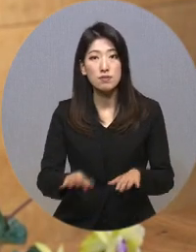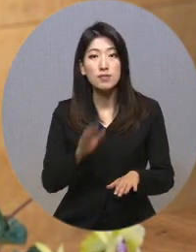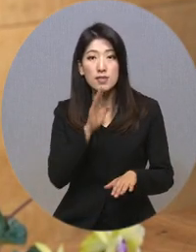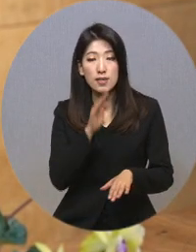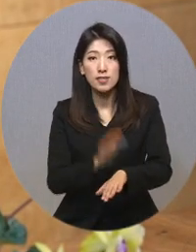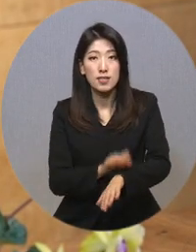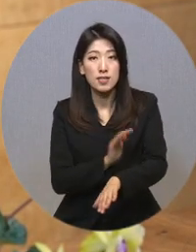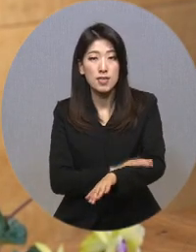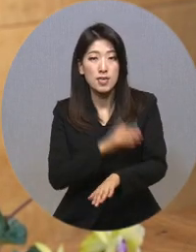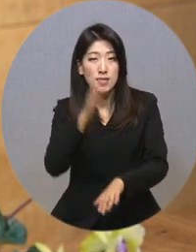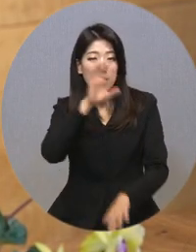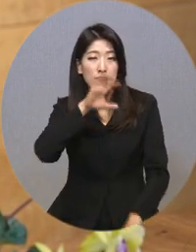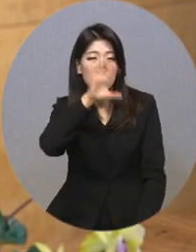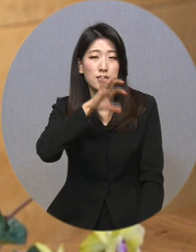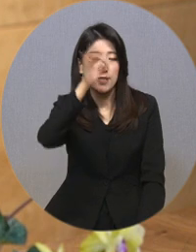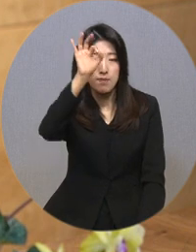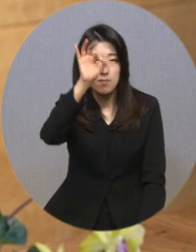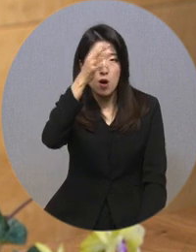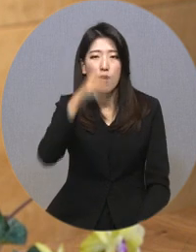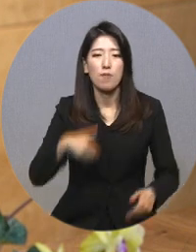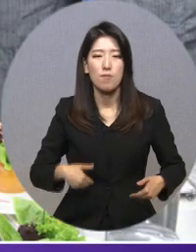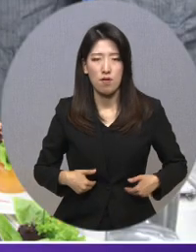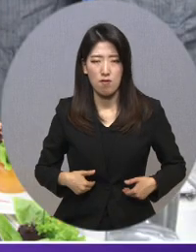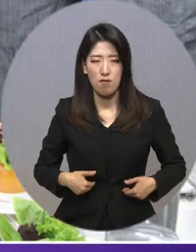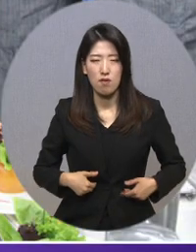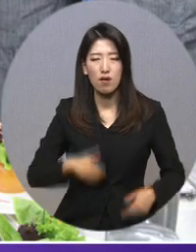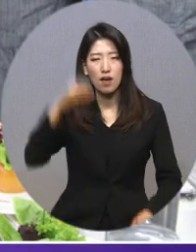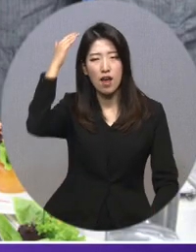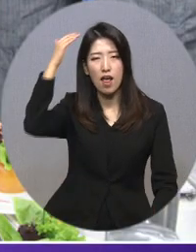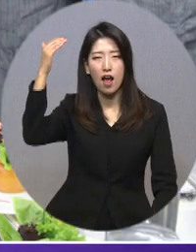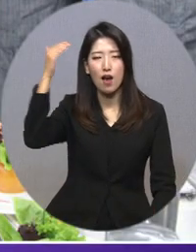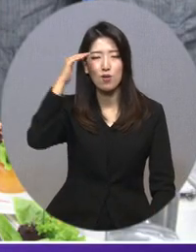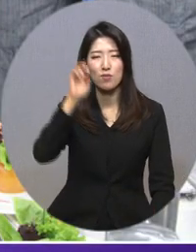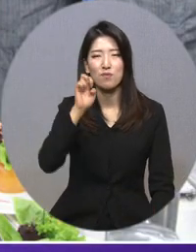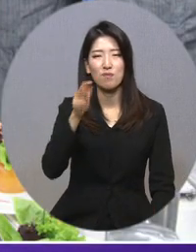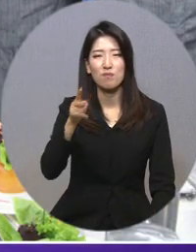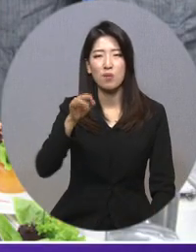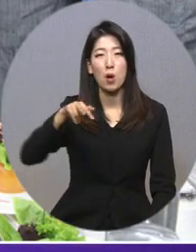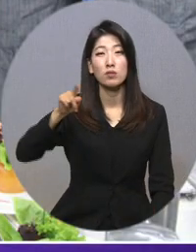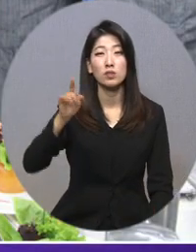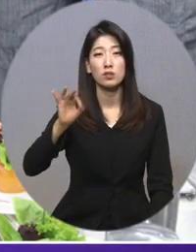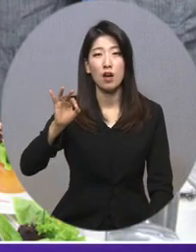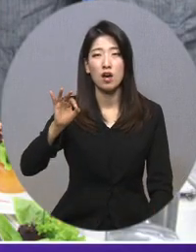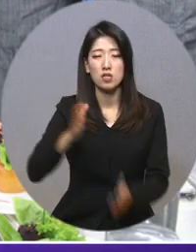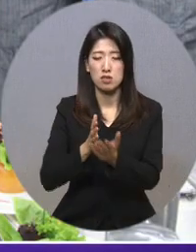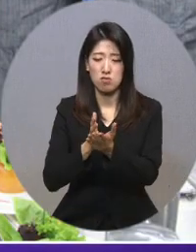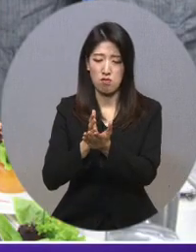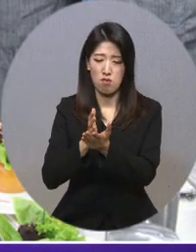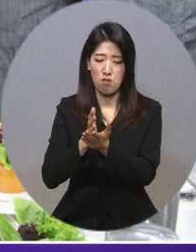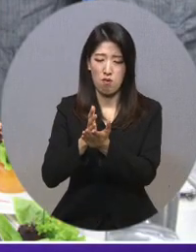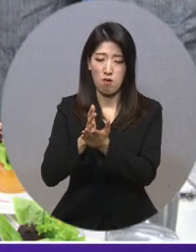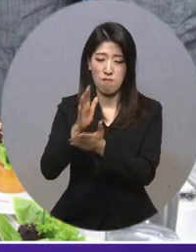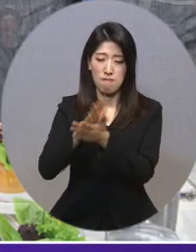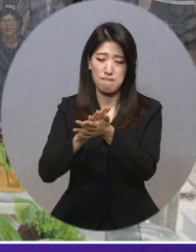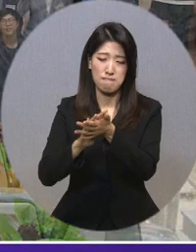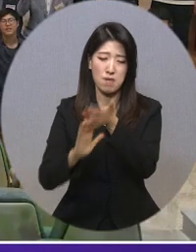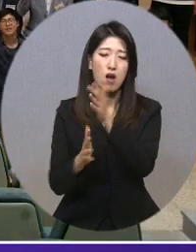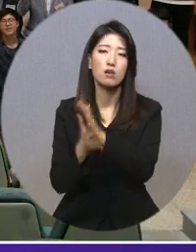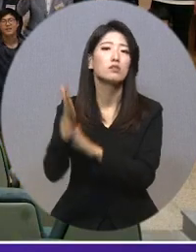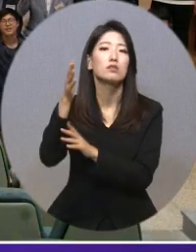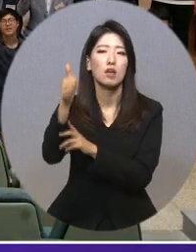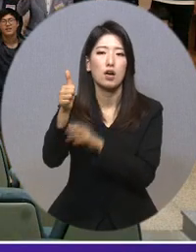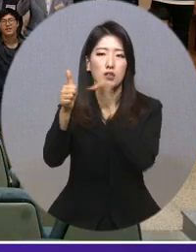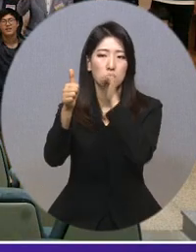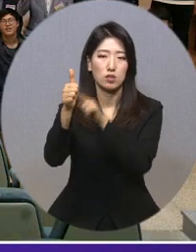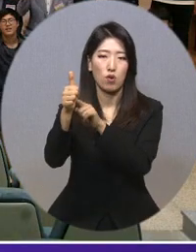그럼 고숙련이면 가장 대표적인 것이 대한민국 명장, 또는 한국 품질 명장입니다. 네네. 그래서 이러한 고숙련의 어떤 협회들하고 협약을